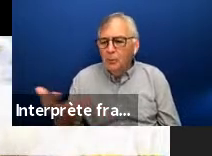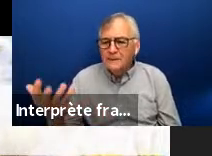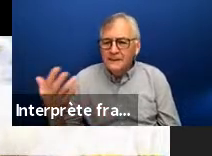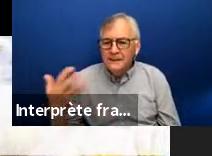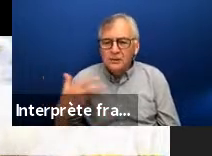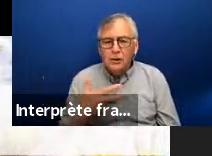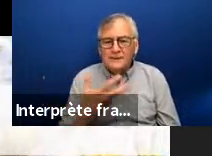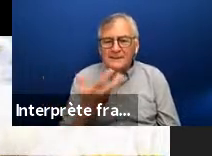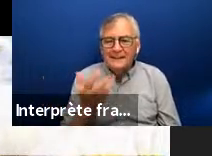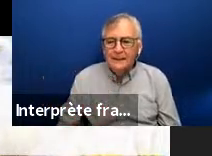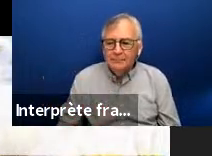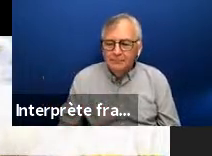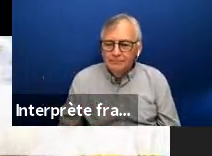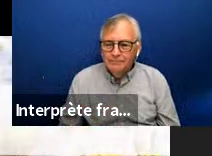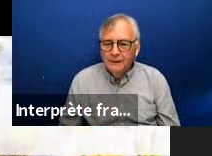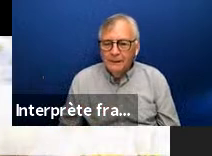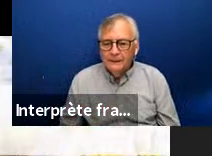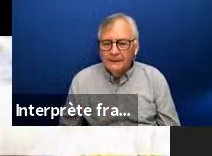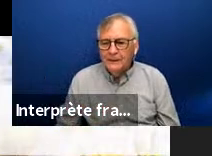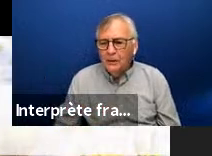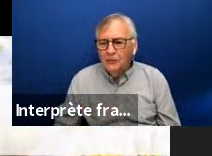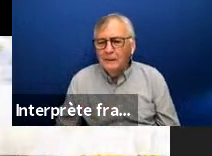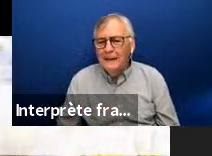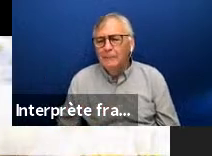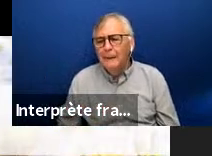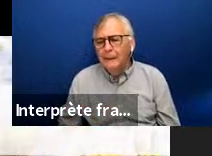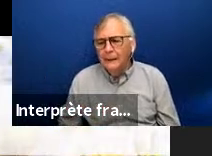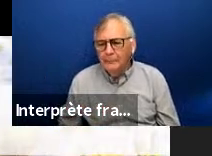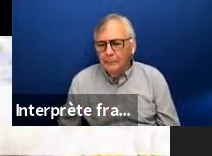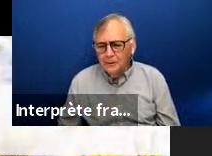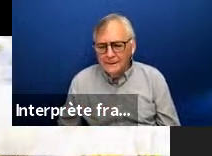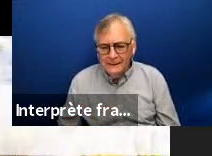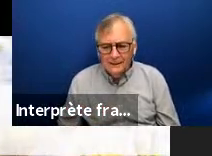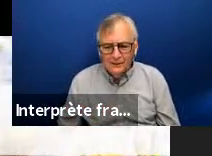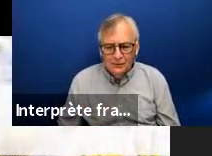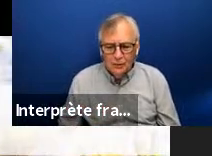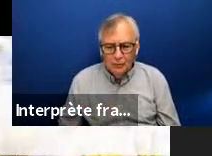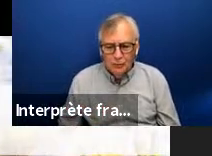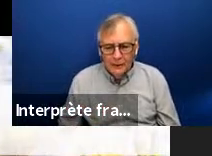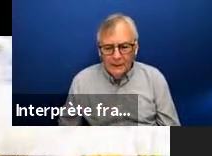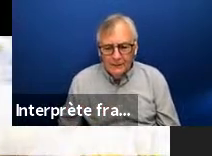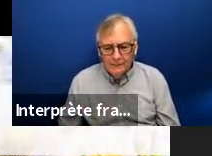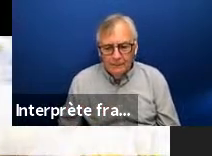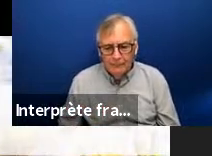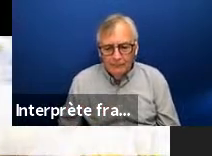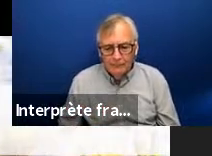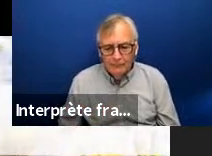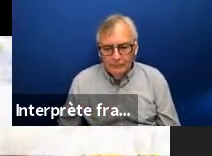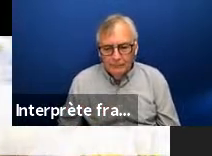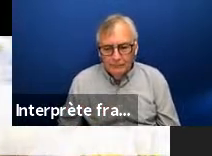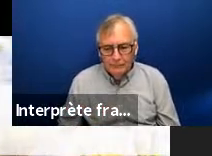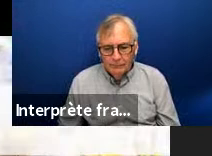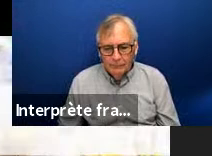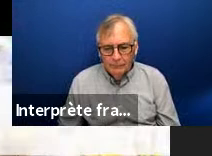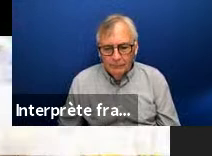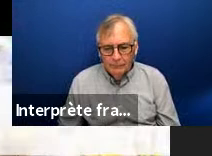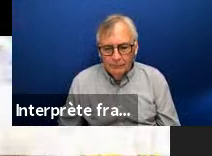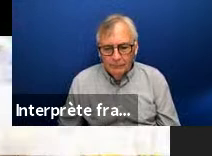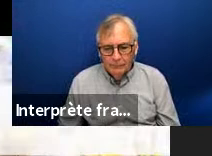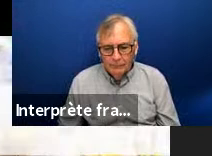Qui peut me dire ce que c'est? Peut-être lever la main et me dire ce que vous voyez.